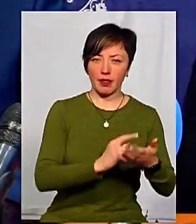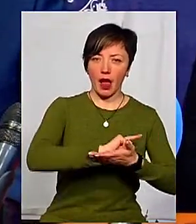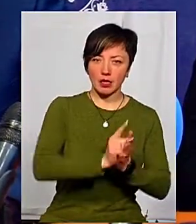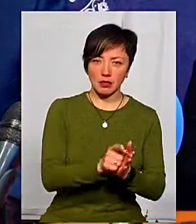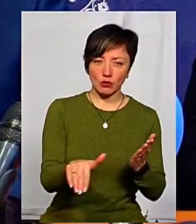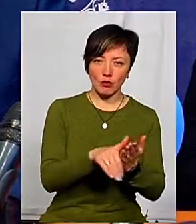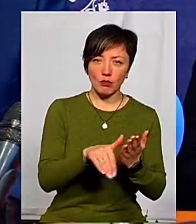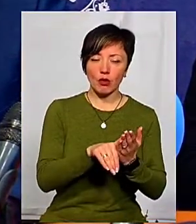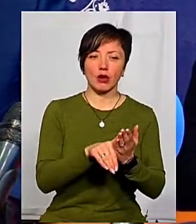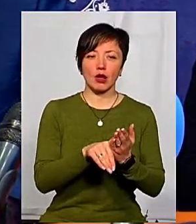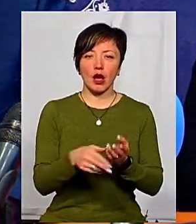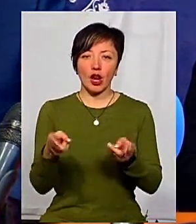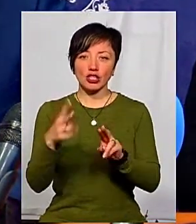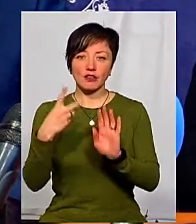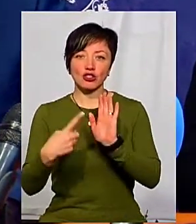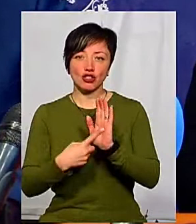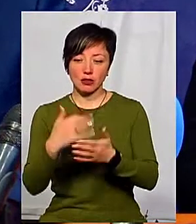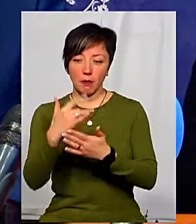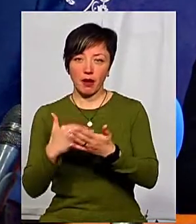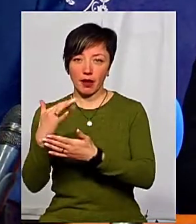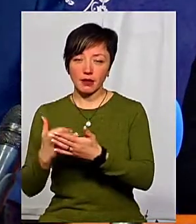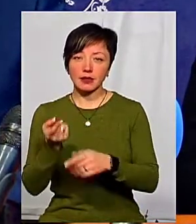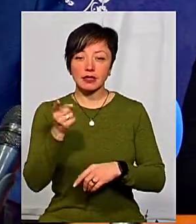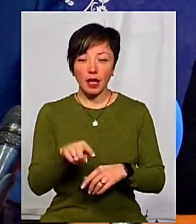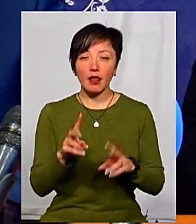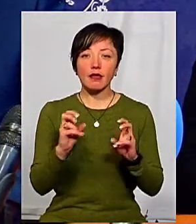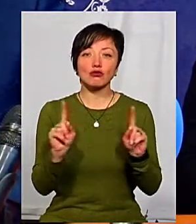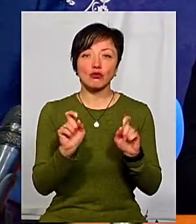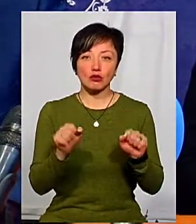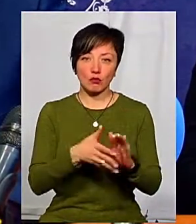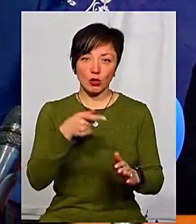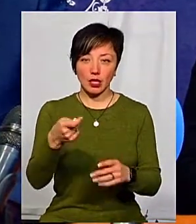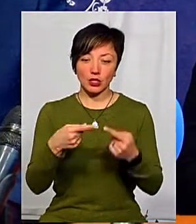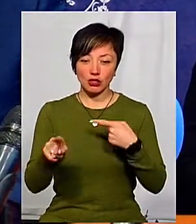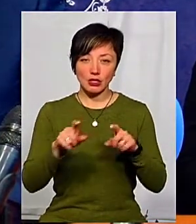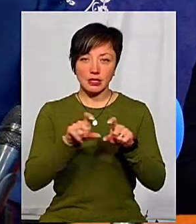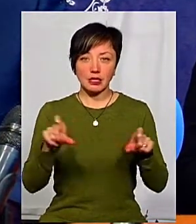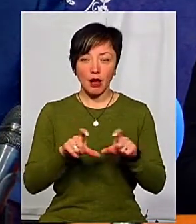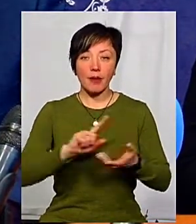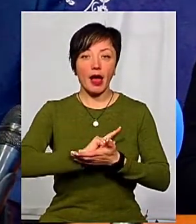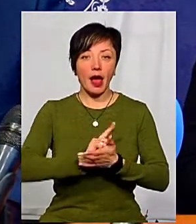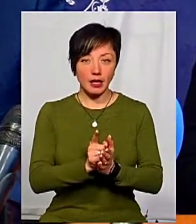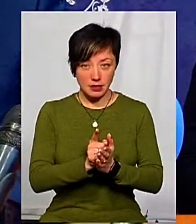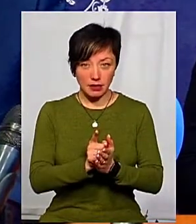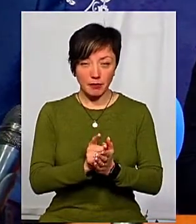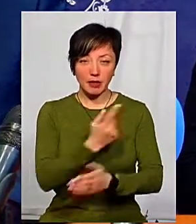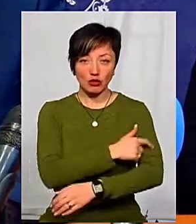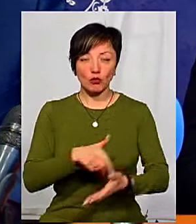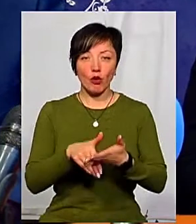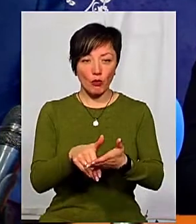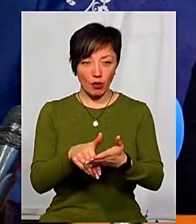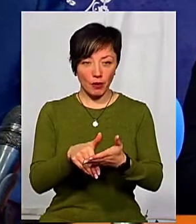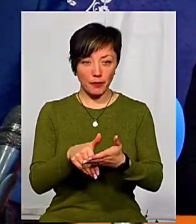допомога, відповідності решта 26 пакетів – це є те, на що можуть податися всі інші заклади, тому що екстрена медична